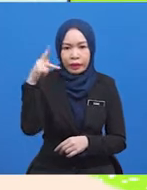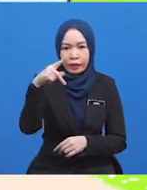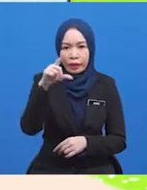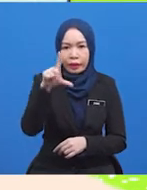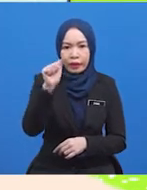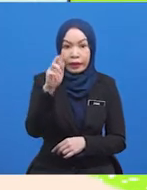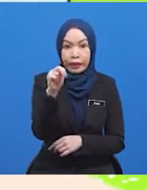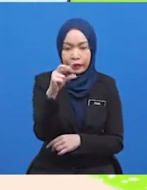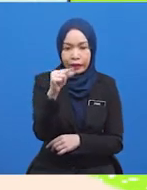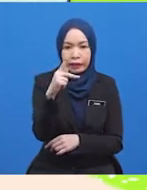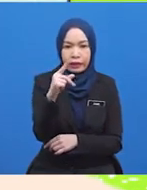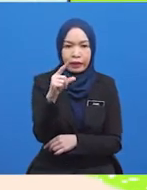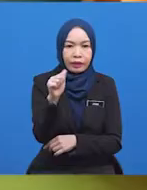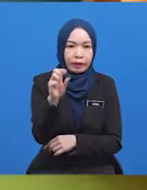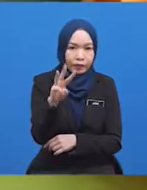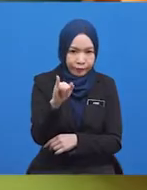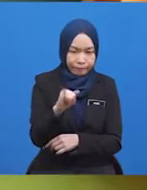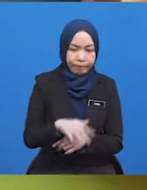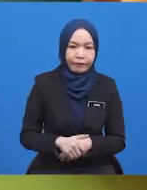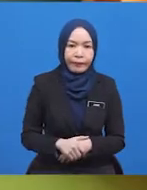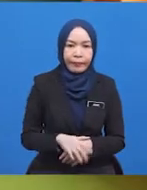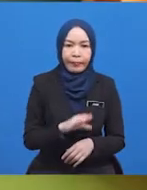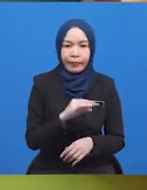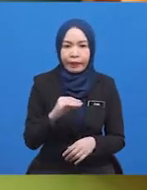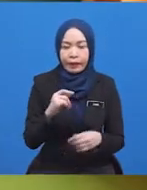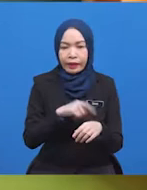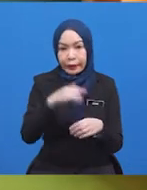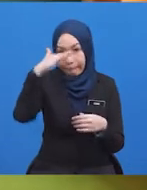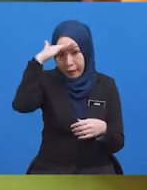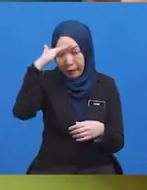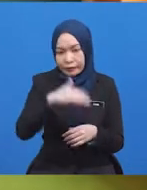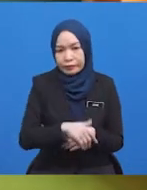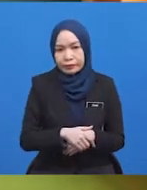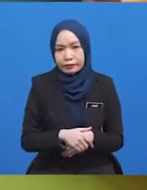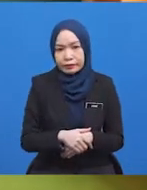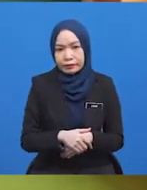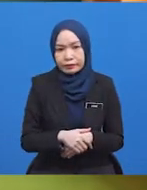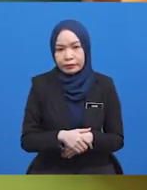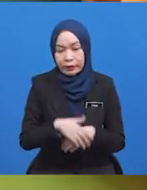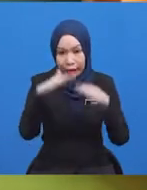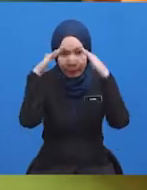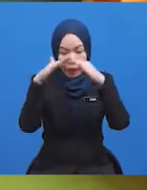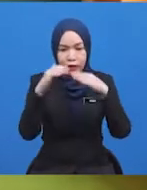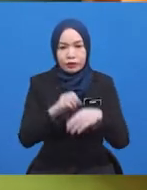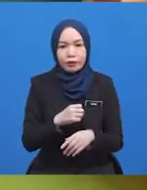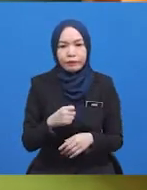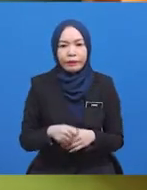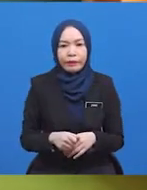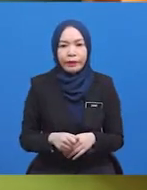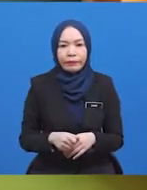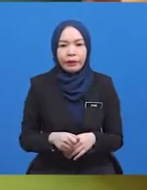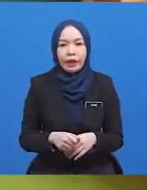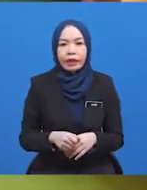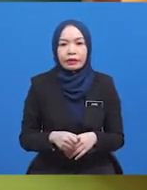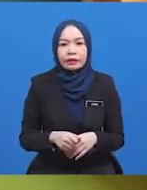Gunung Benom di Pahang. Jadi murid-murid, lokasi yang dinyatakan ada yang melibatkan kawasan murid-murid